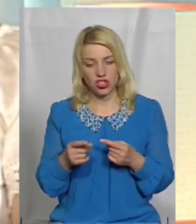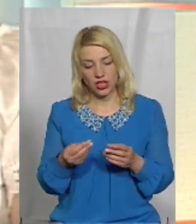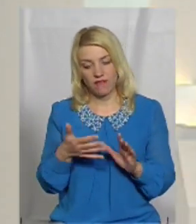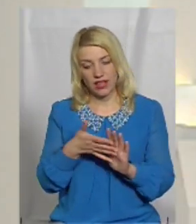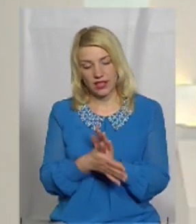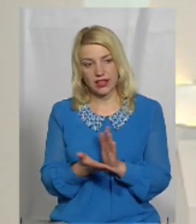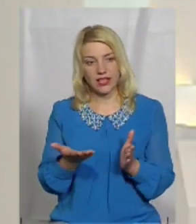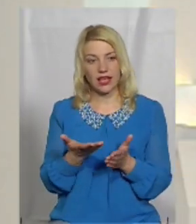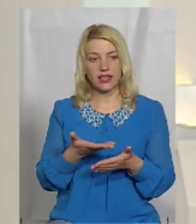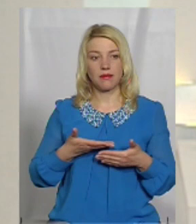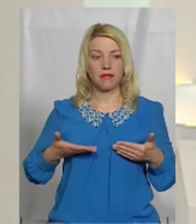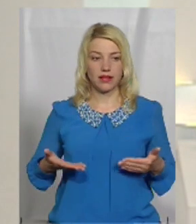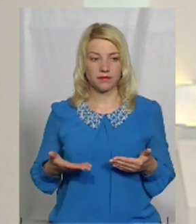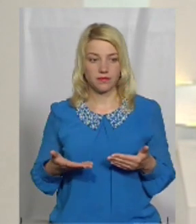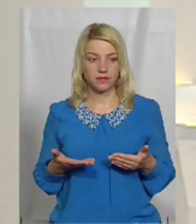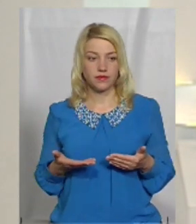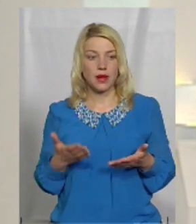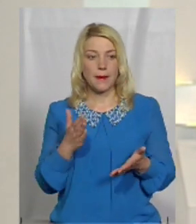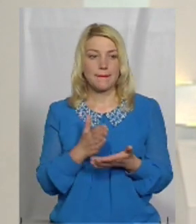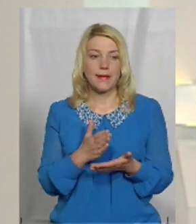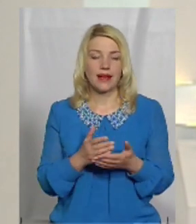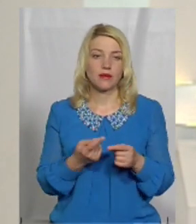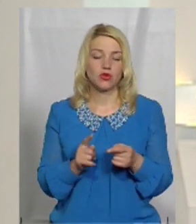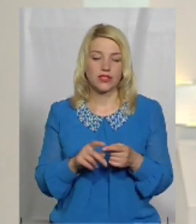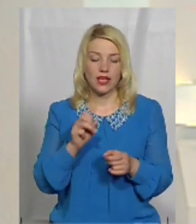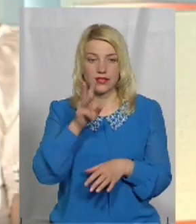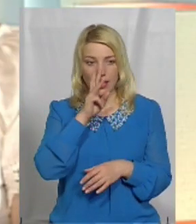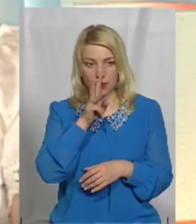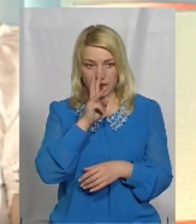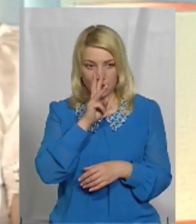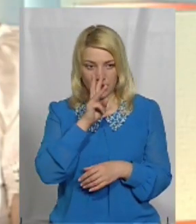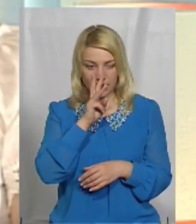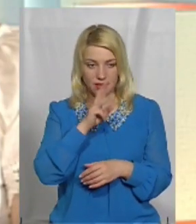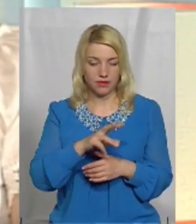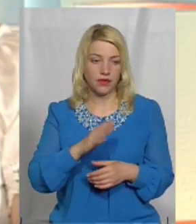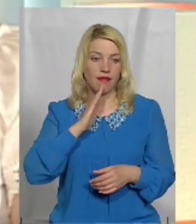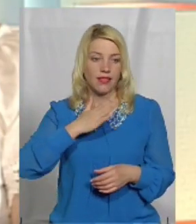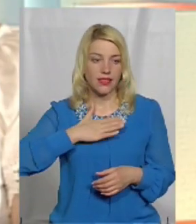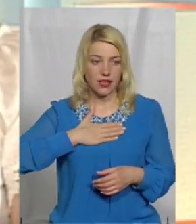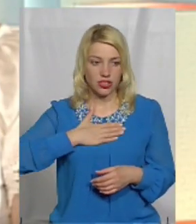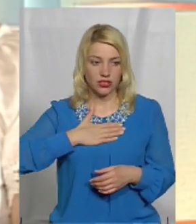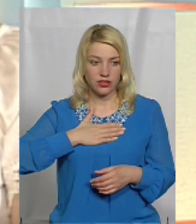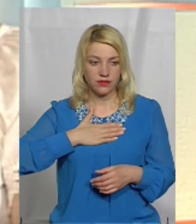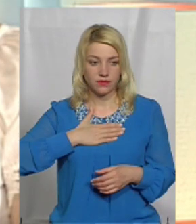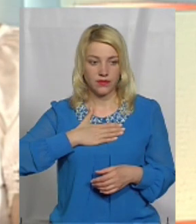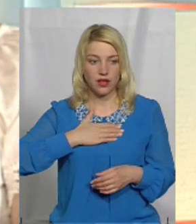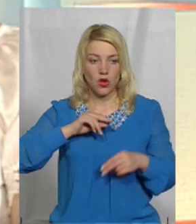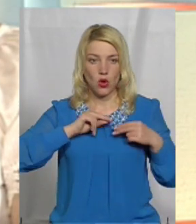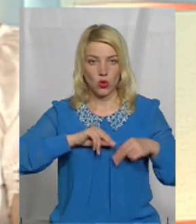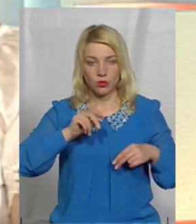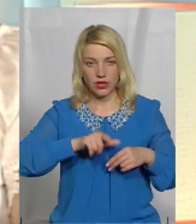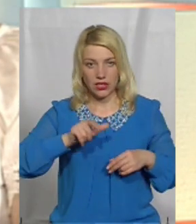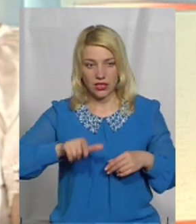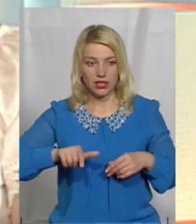витрат, які ми, скажімо, маємо, це і заробітна плата наших